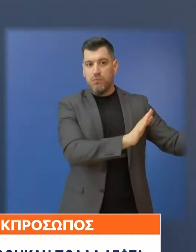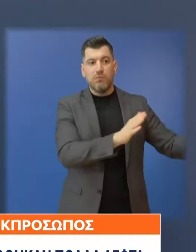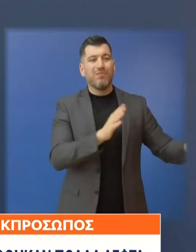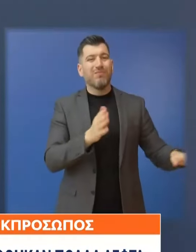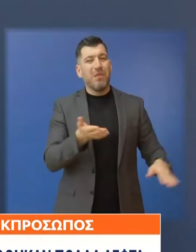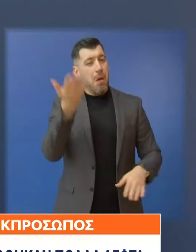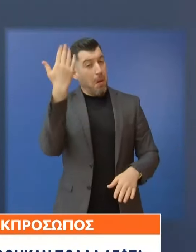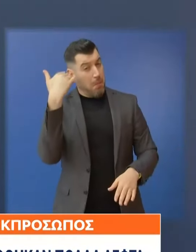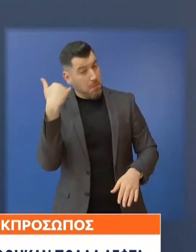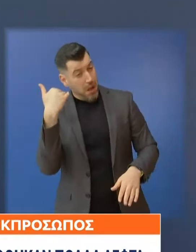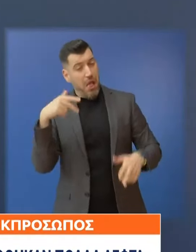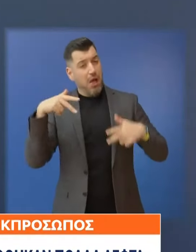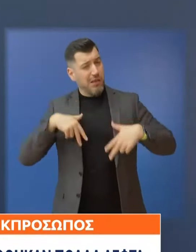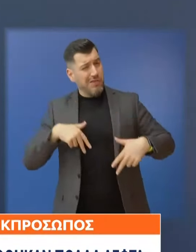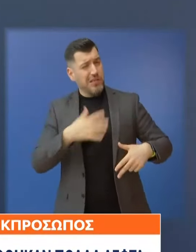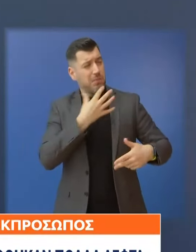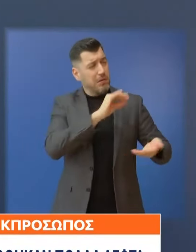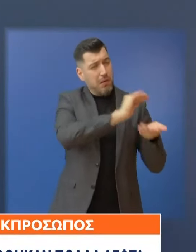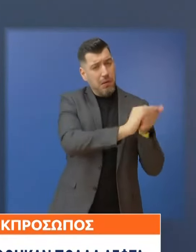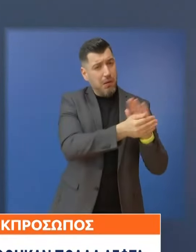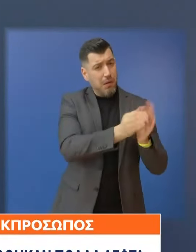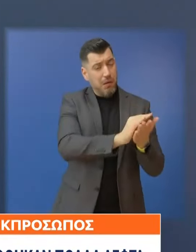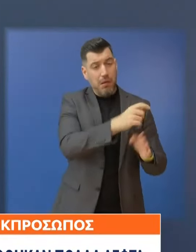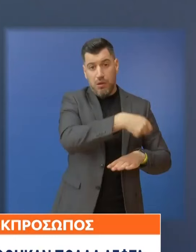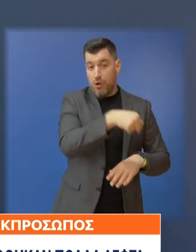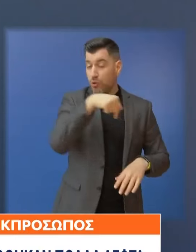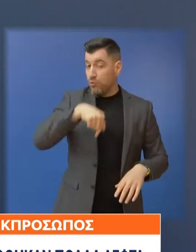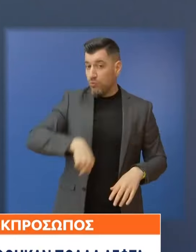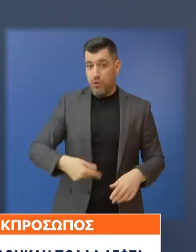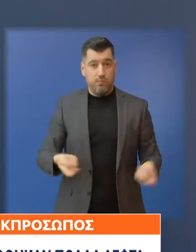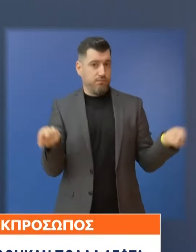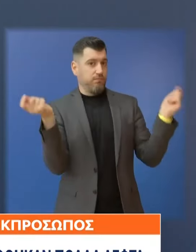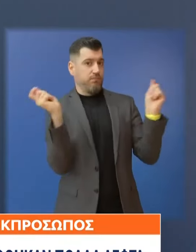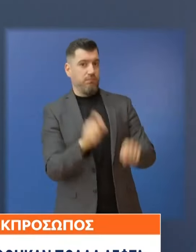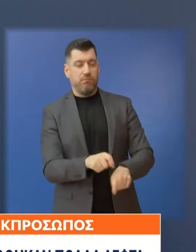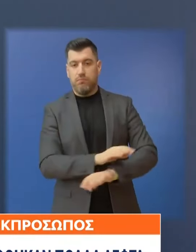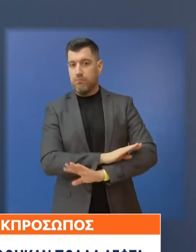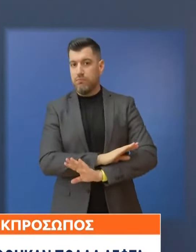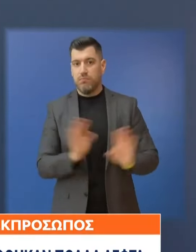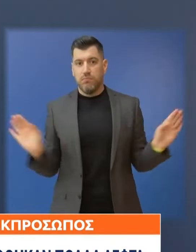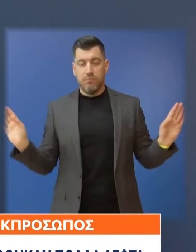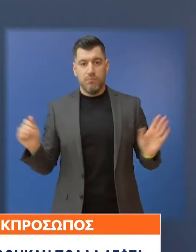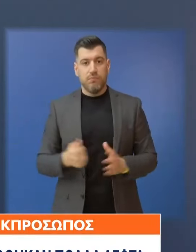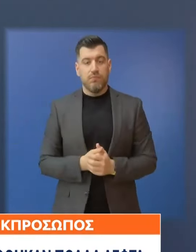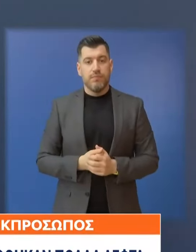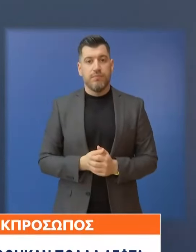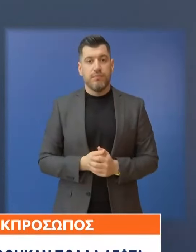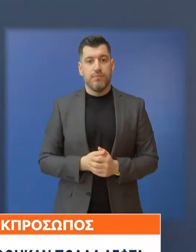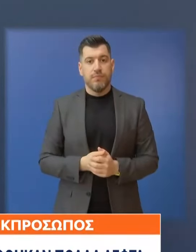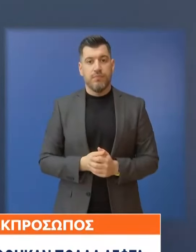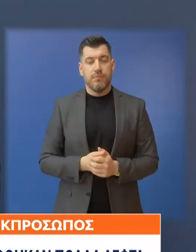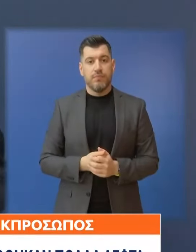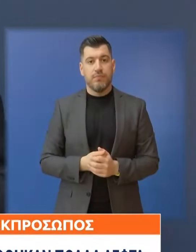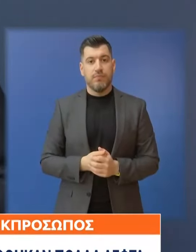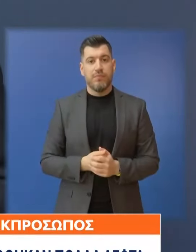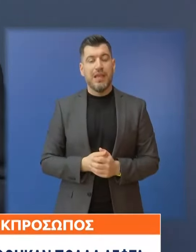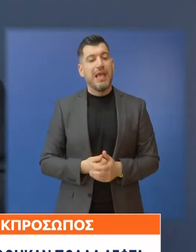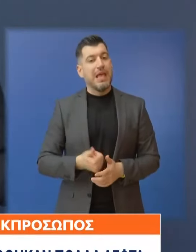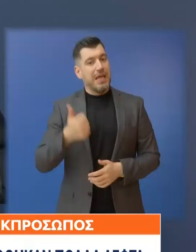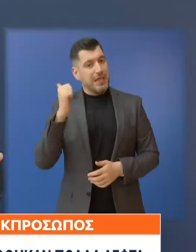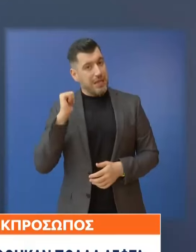παρά Υπουργεία Δικαιοσύνης στο Μέγαρο Μαξίμου. Το πρώτο, χθες έπεσαν και οι τελευταίες, έστω για τα μάτια του κόσμου,